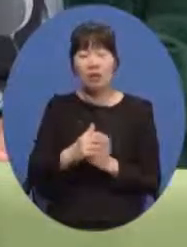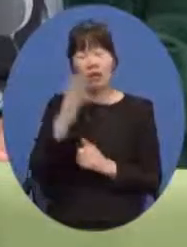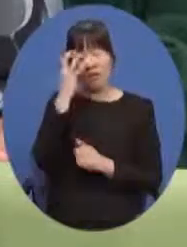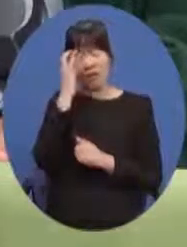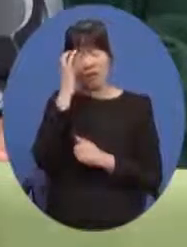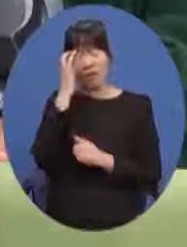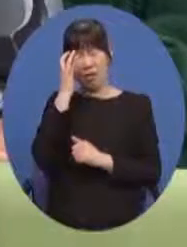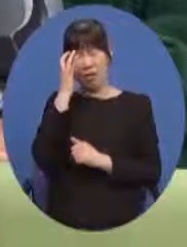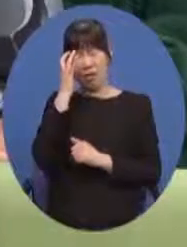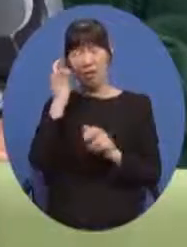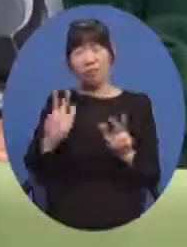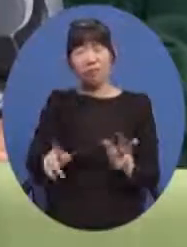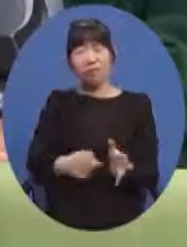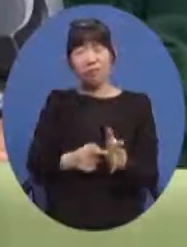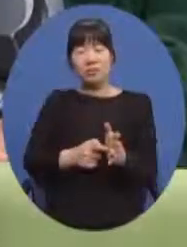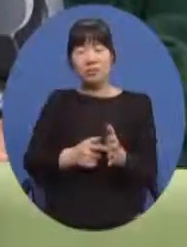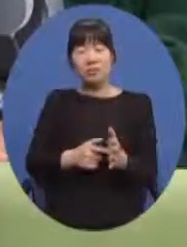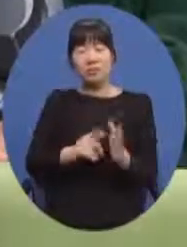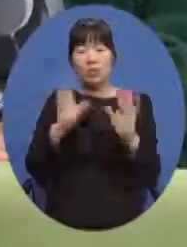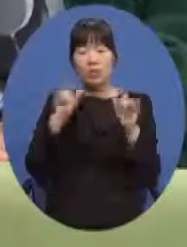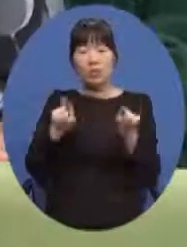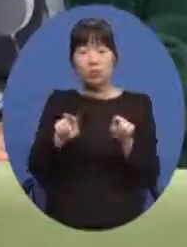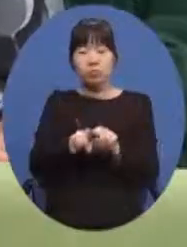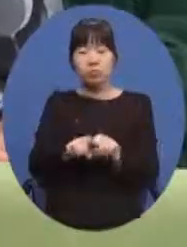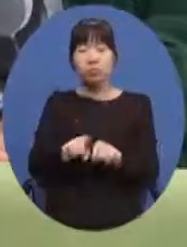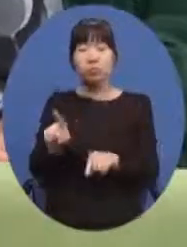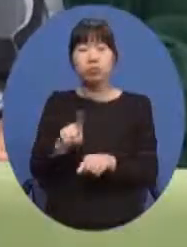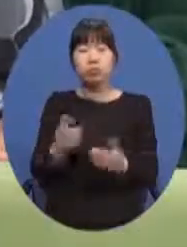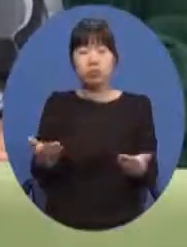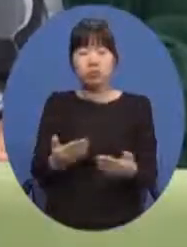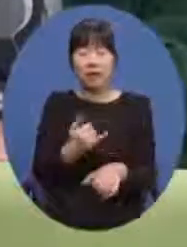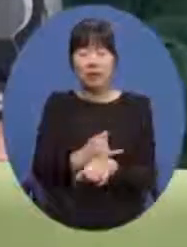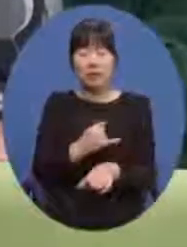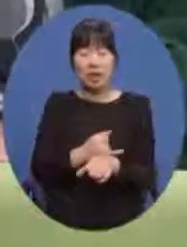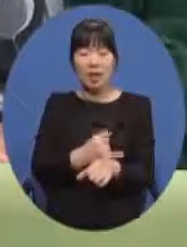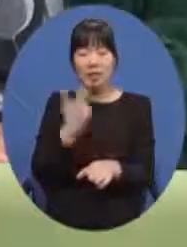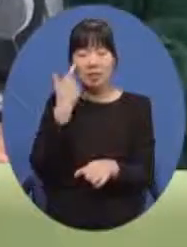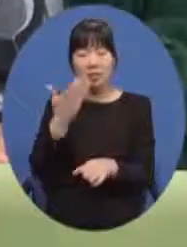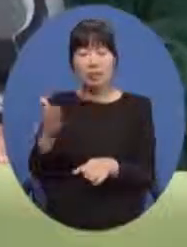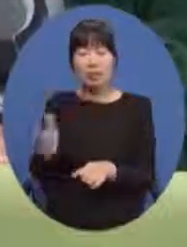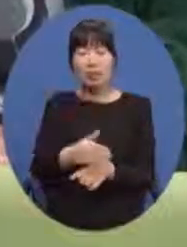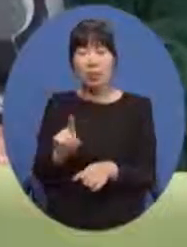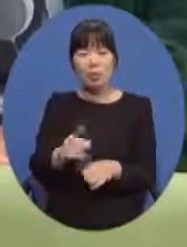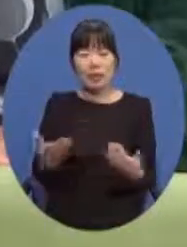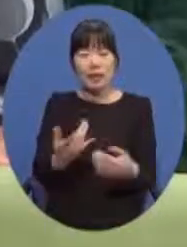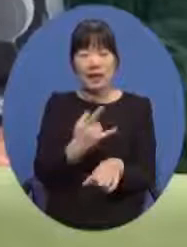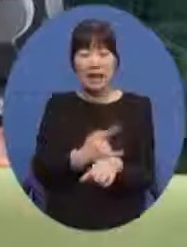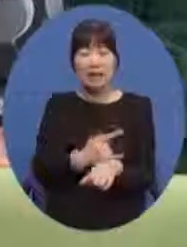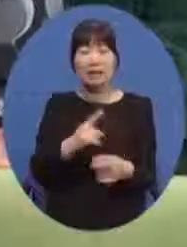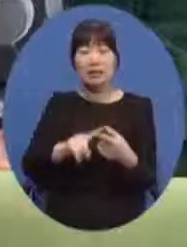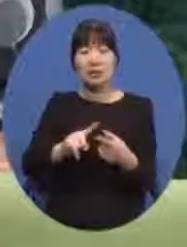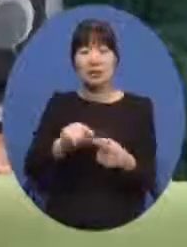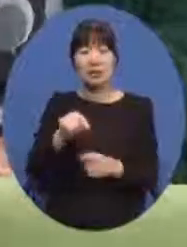곤혹스러워합니다. 당장 아이하고 무슨 이야기를 해야 되느냐, 이것부터, 나그 질문부터 무슨 이야기를 해야